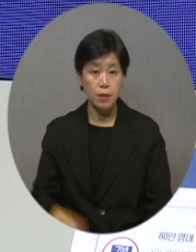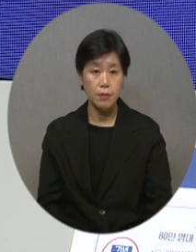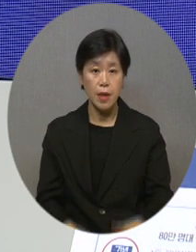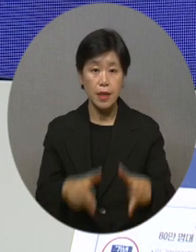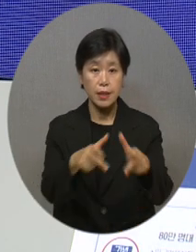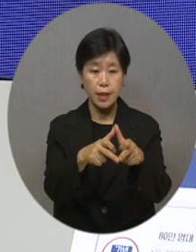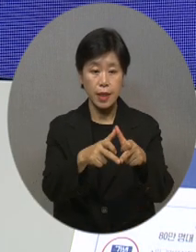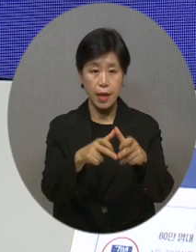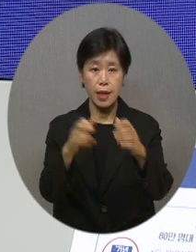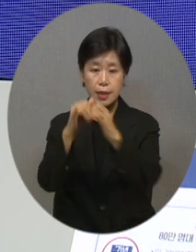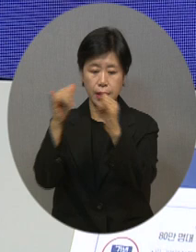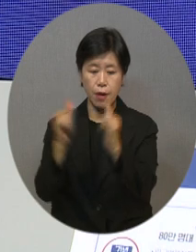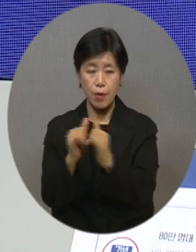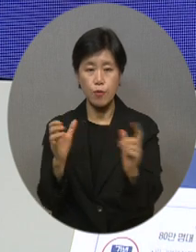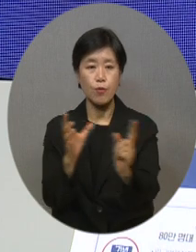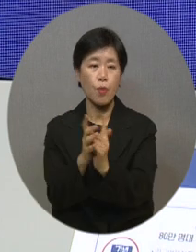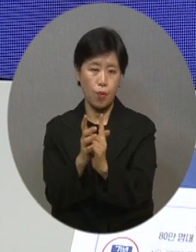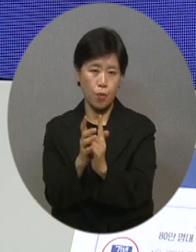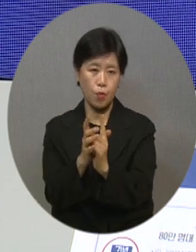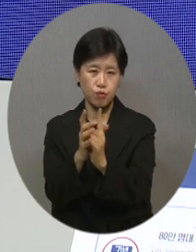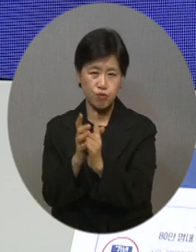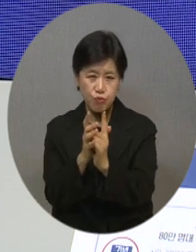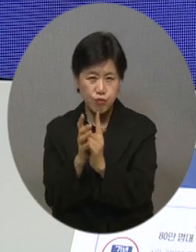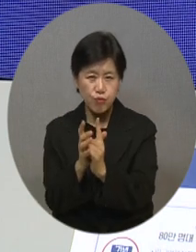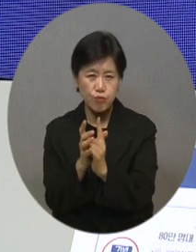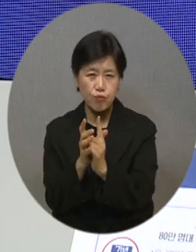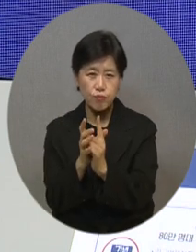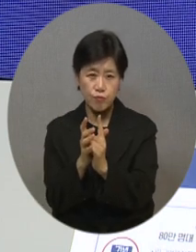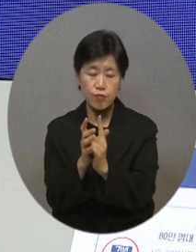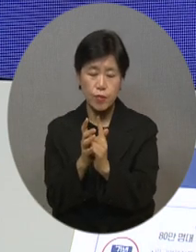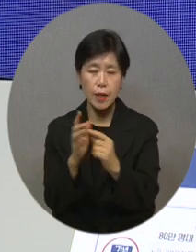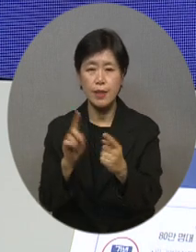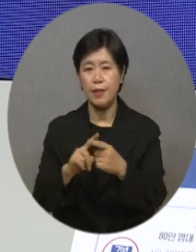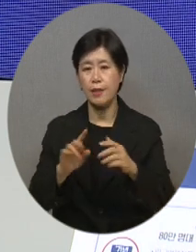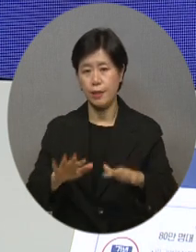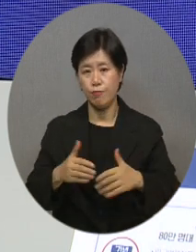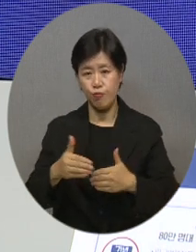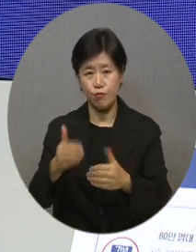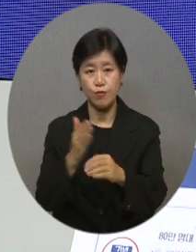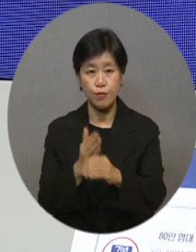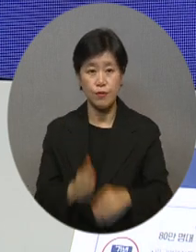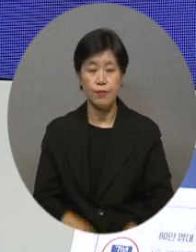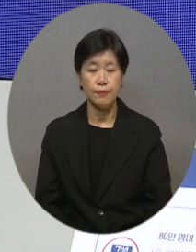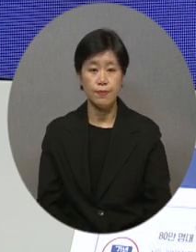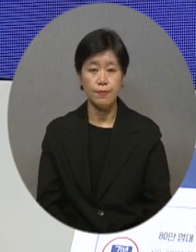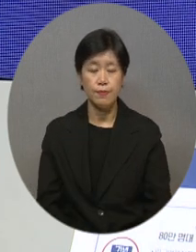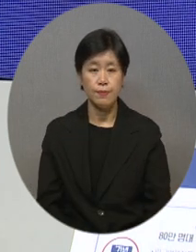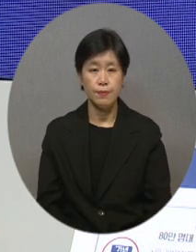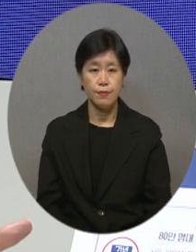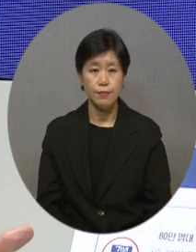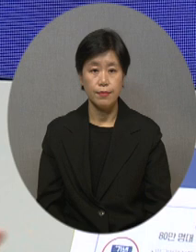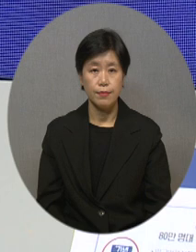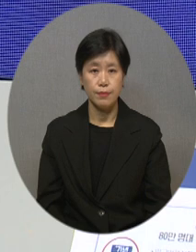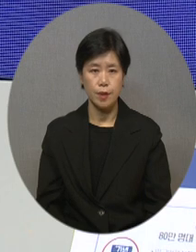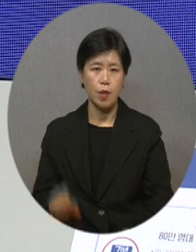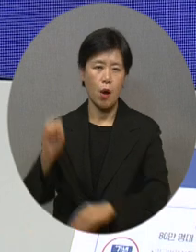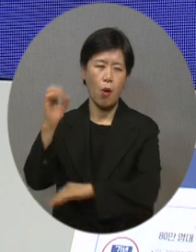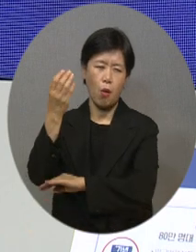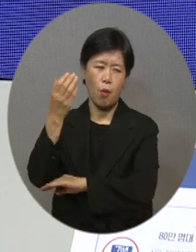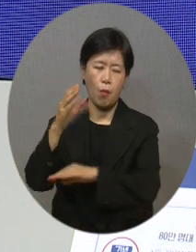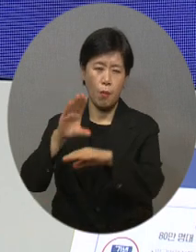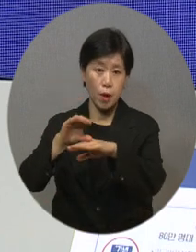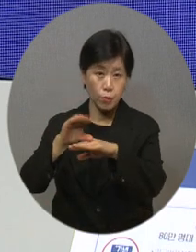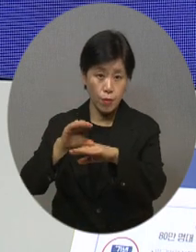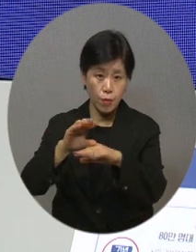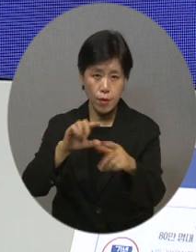장애인 사회통합 운동을 해가지고 장애인들이 같이 통합해서 같이 하는 운동을 지금 하고 있고요. 그런데 이 언론의 역할이 정말 중요합니다.